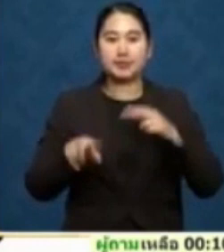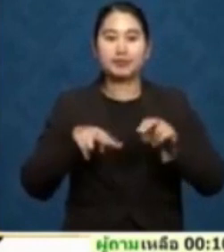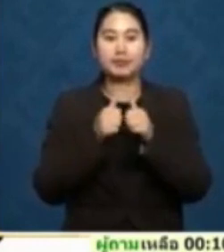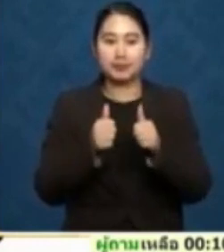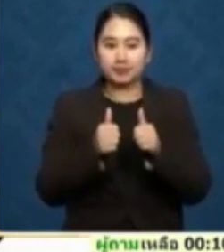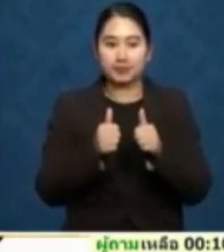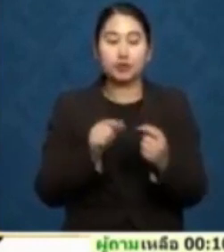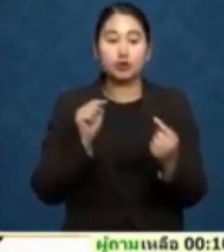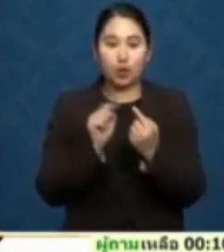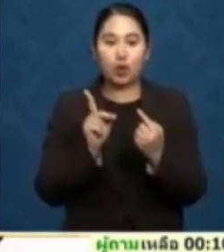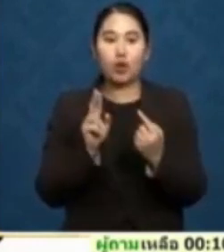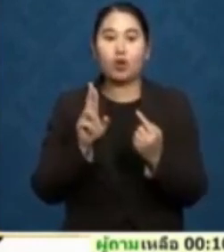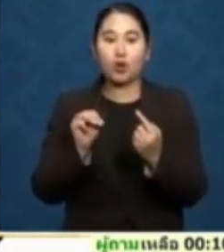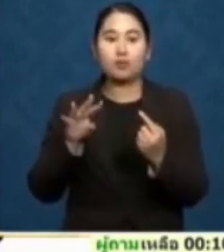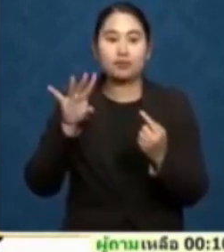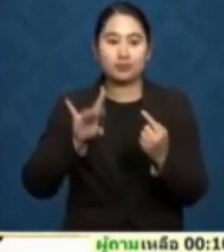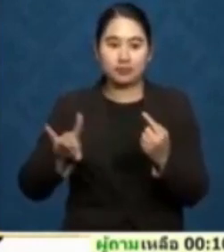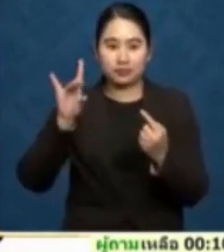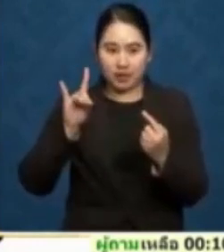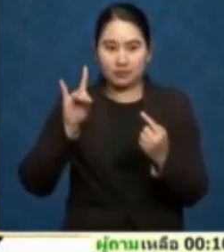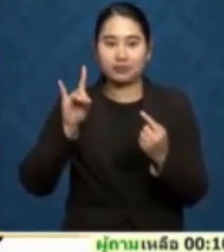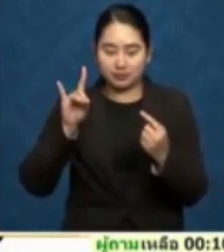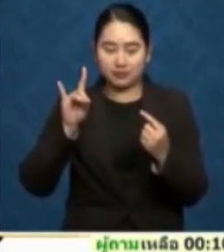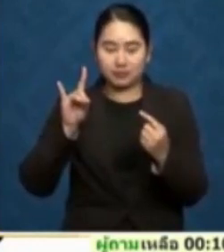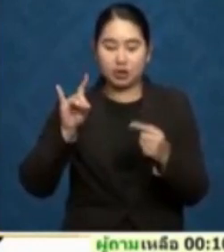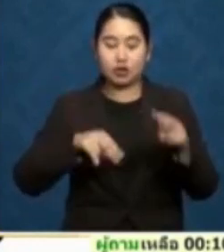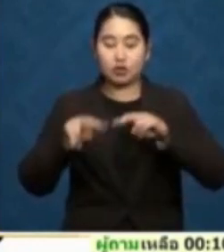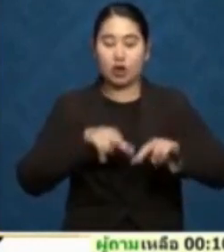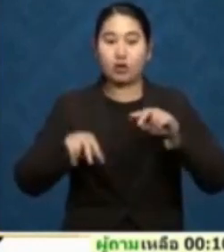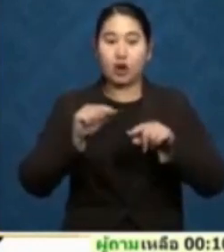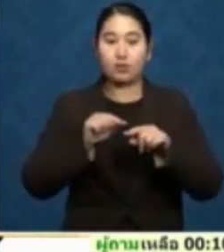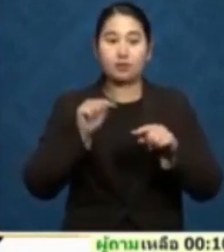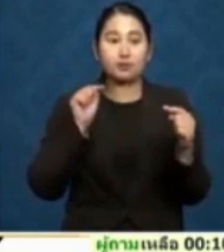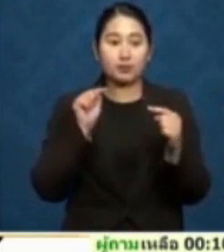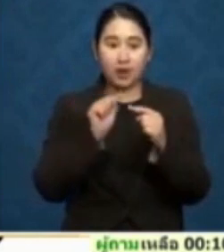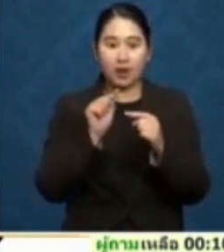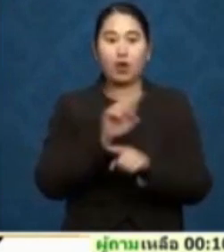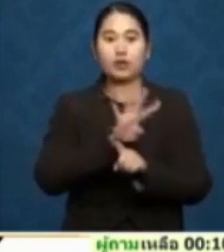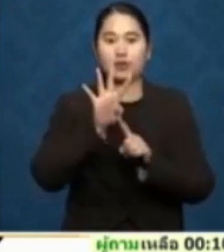รมปศุสัตว์ได้ตรวจสอบเมื่อวันที่4มีนาคม